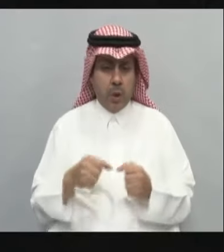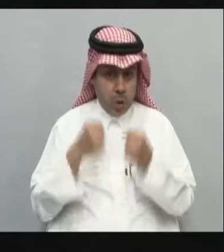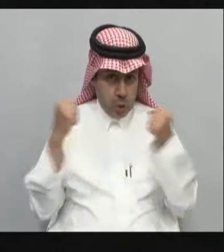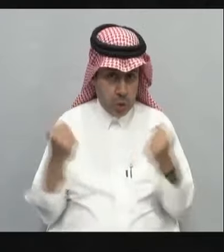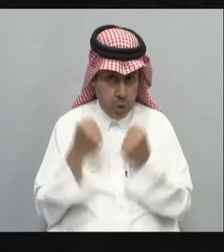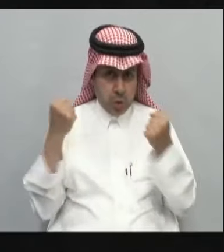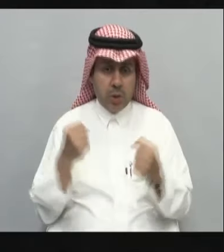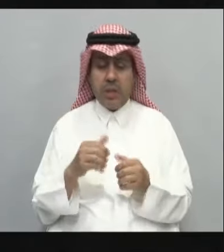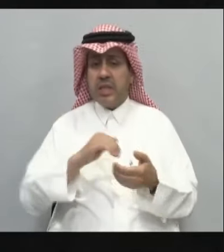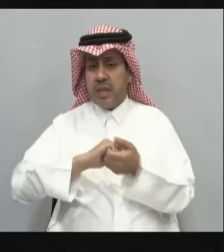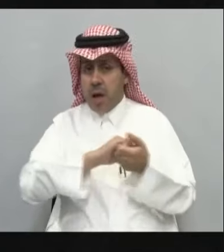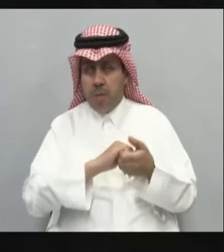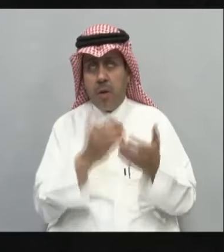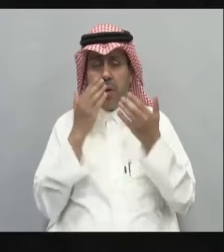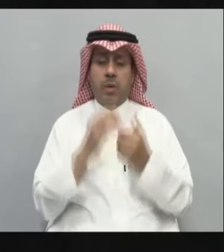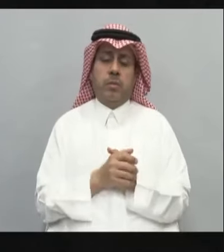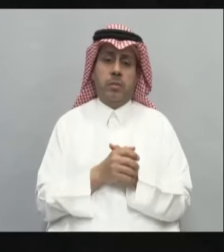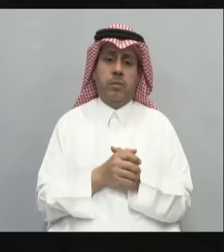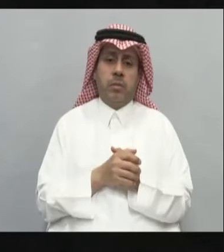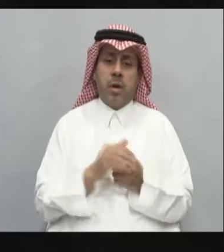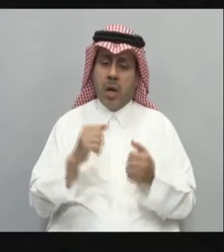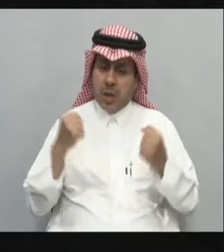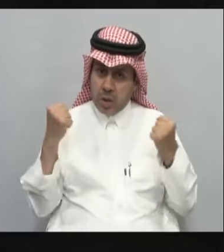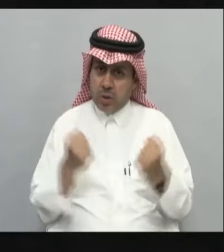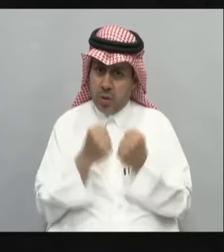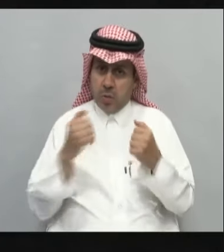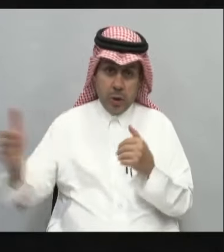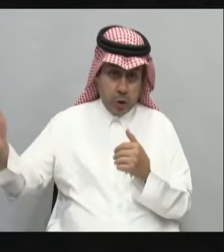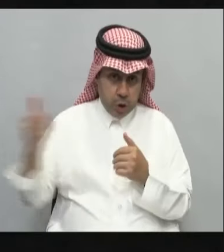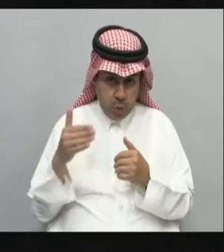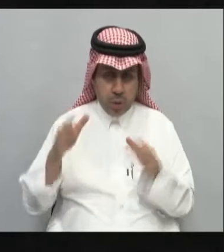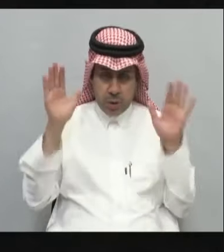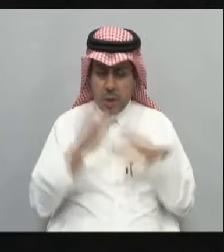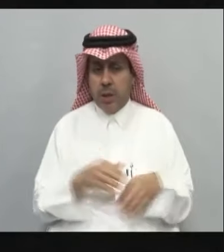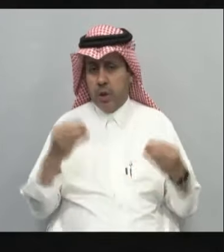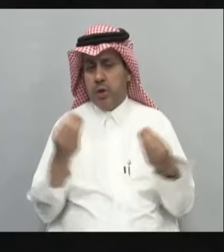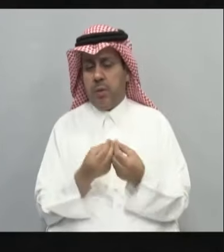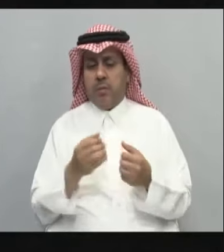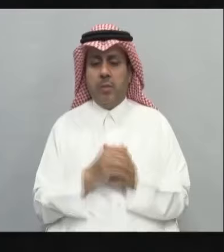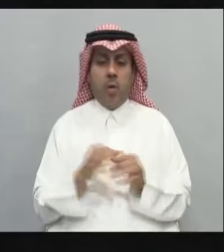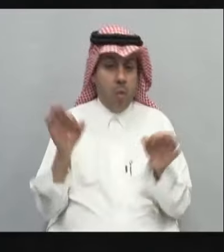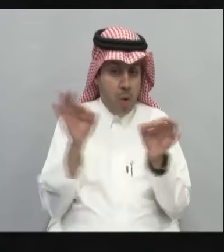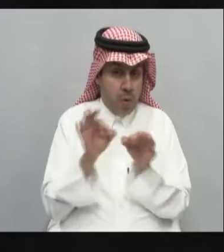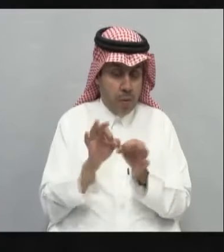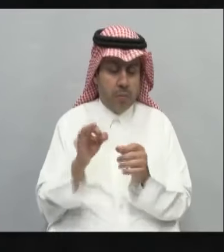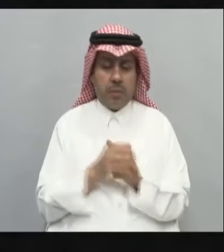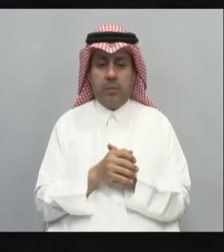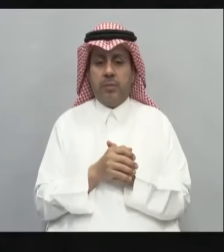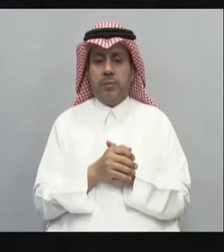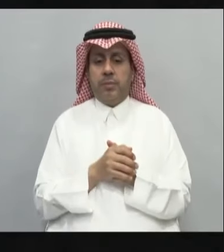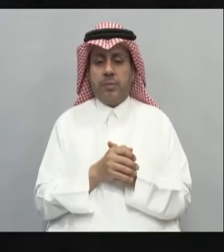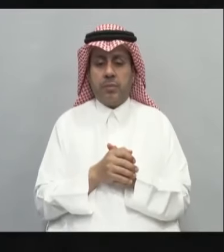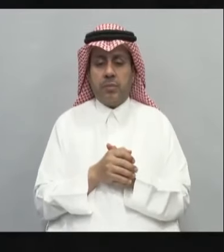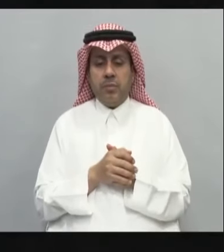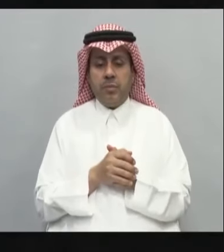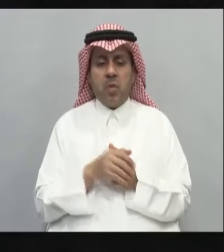رضي الله عنهم وارضاهم يحرصون على الاتيان لصلاه الجماعه والقرب منها ومع الاسف